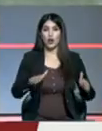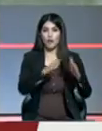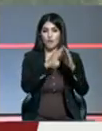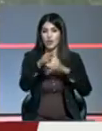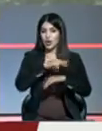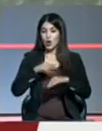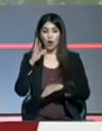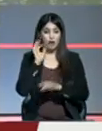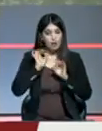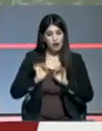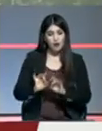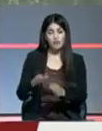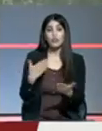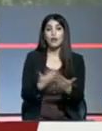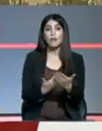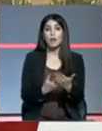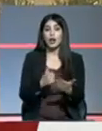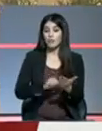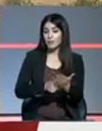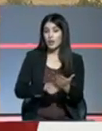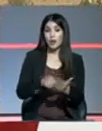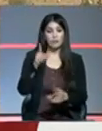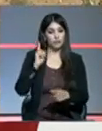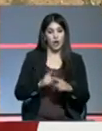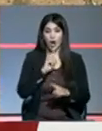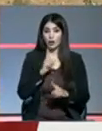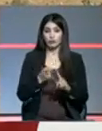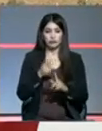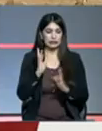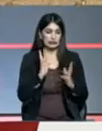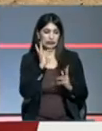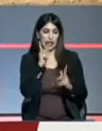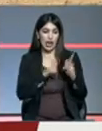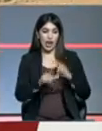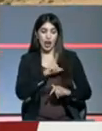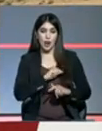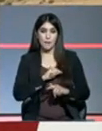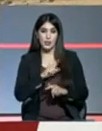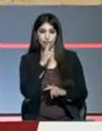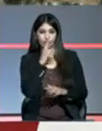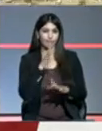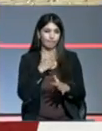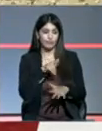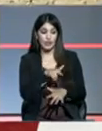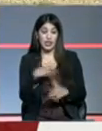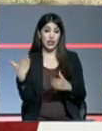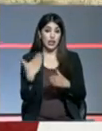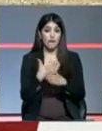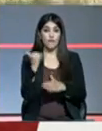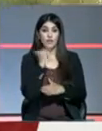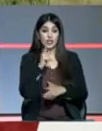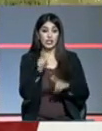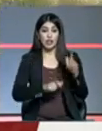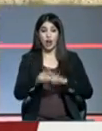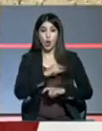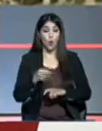ورفض الاستظهار بهويتها ما اثار الشكوك حول هما لتتدخل الوحده الامنيه الميدانيه